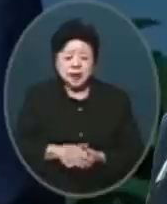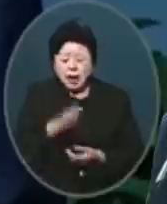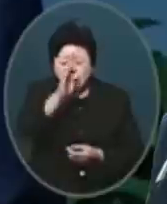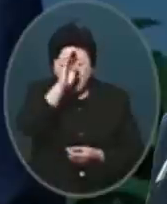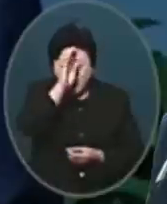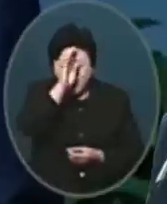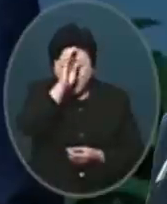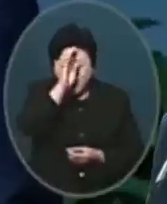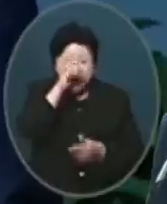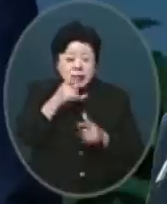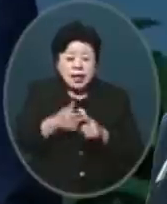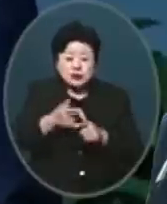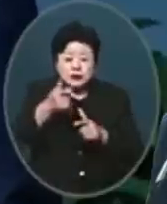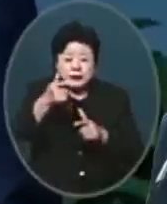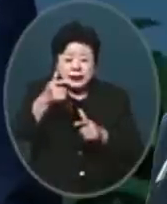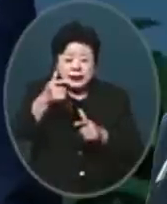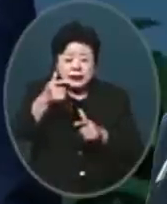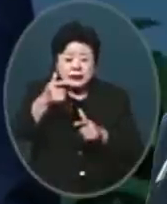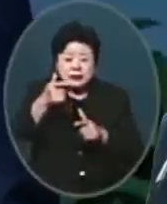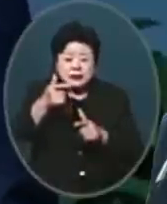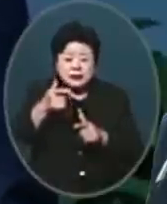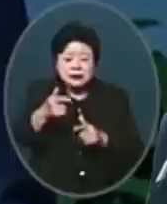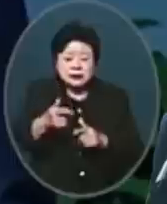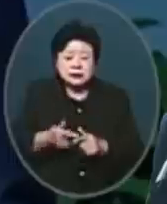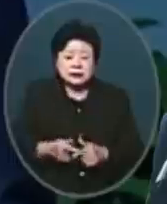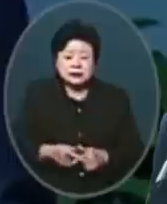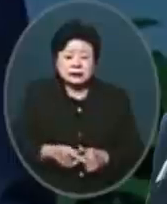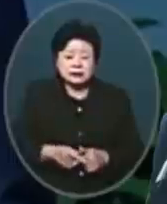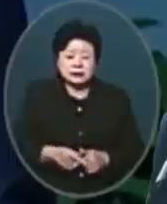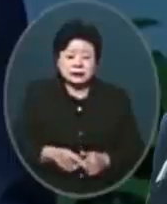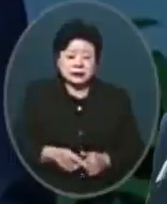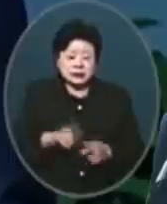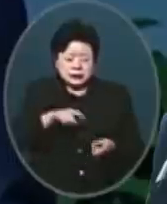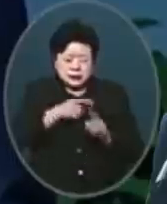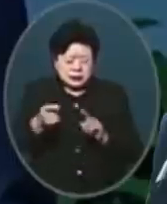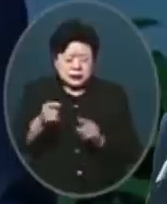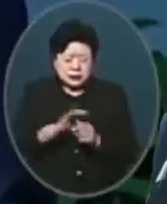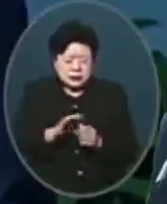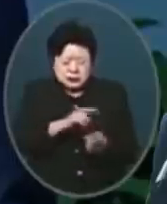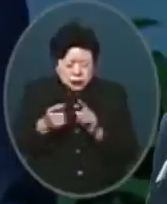병은 예수님이 대가를 지불해 놓았습니다.